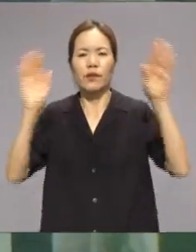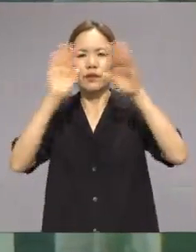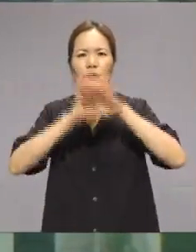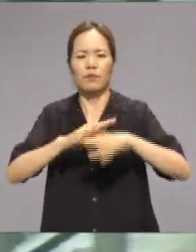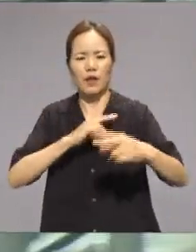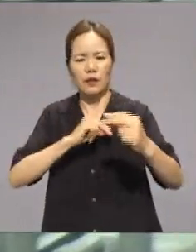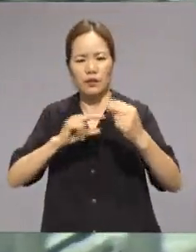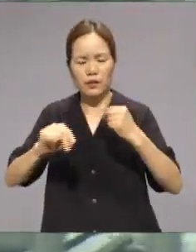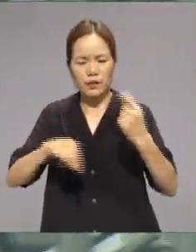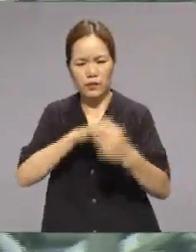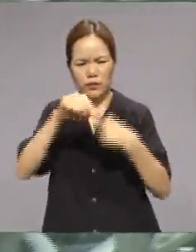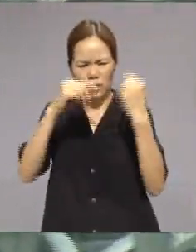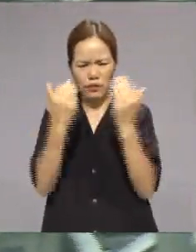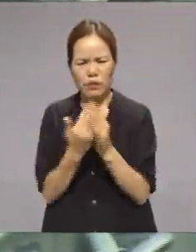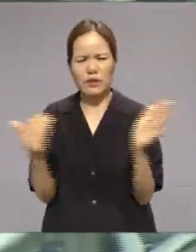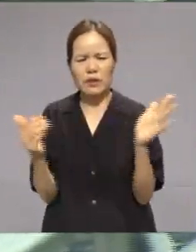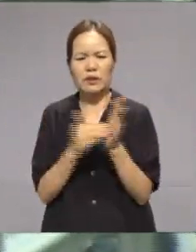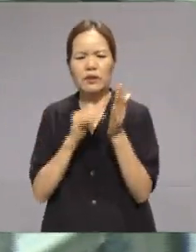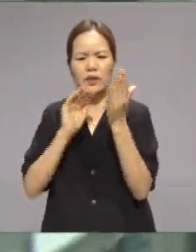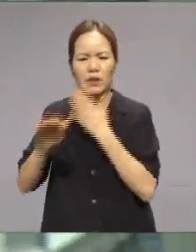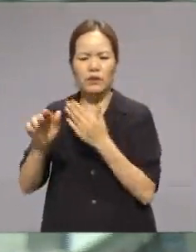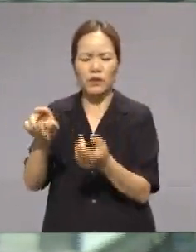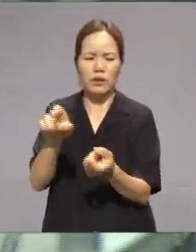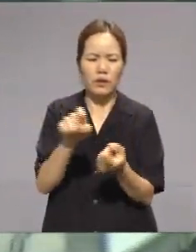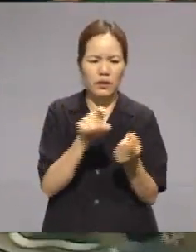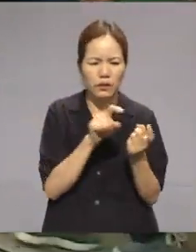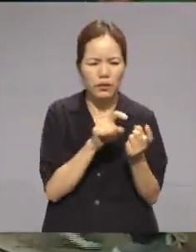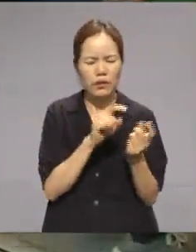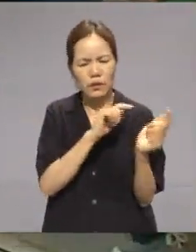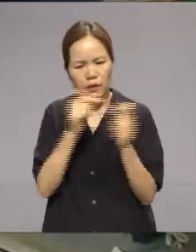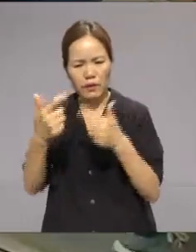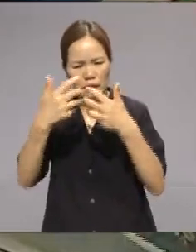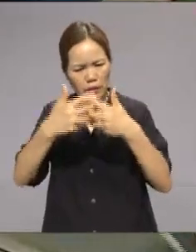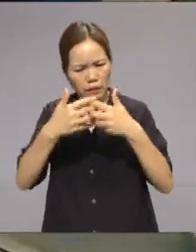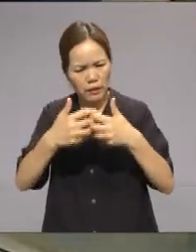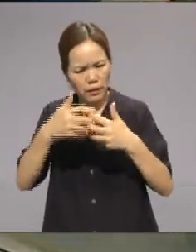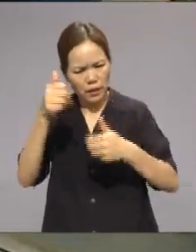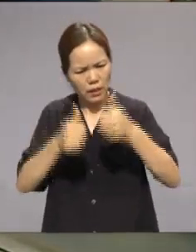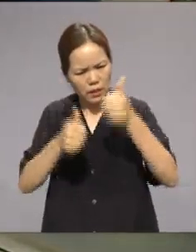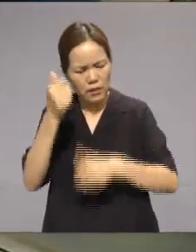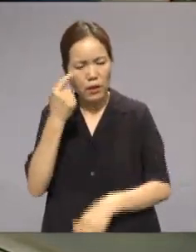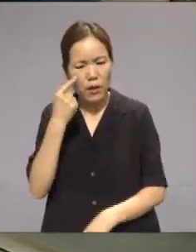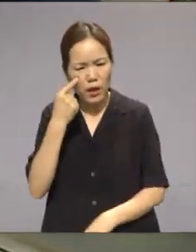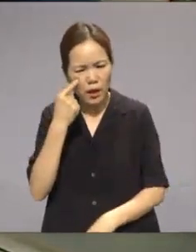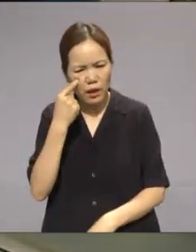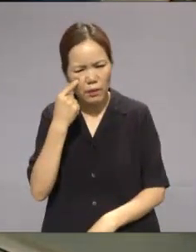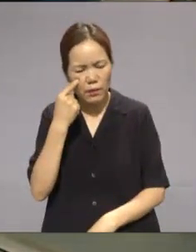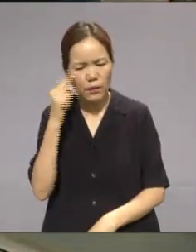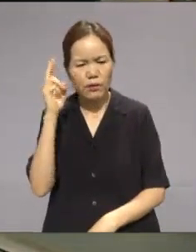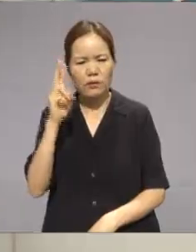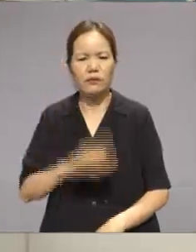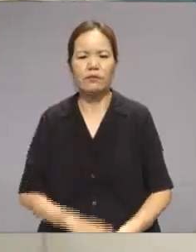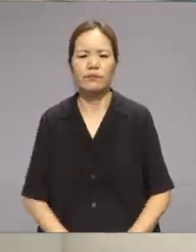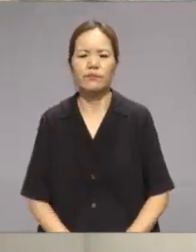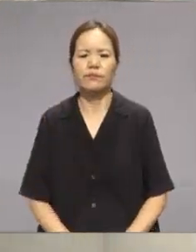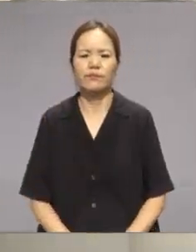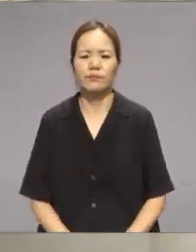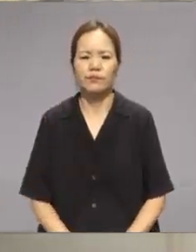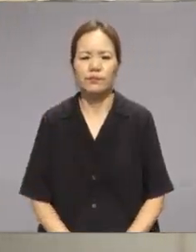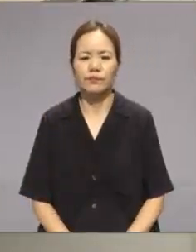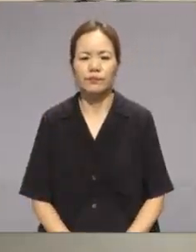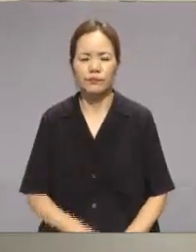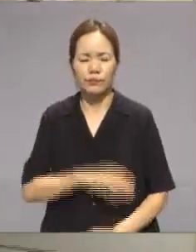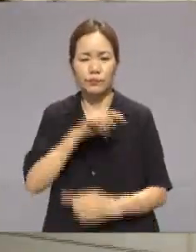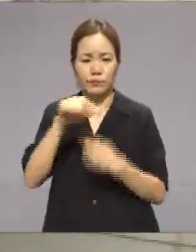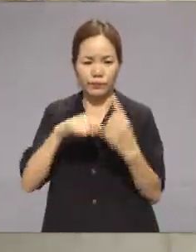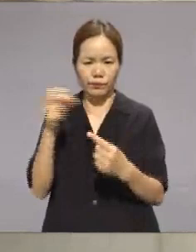열차 운행이 끝나고 차량 기지로 이동을 해서 여러 계측기나 시험을 해보고 나올 것 같아요.